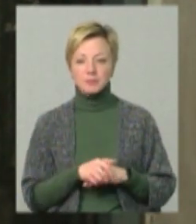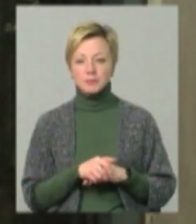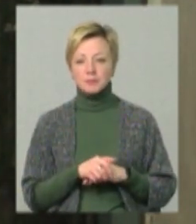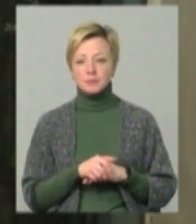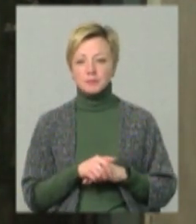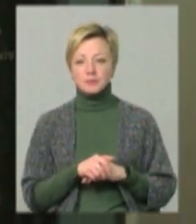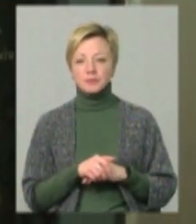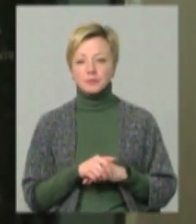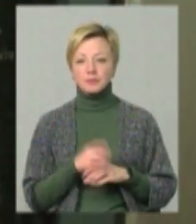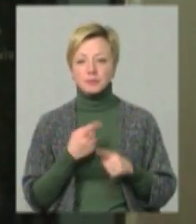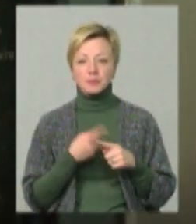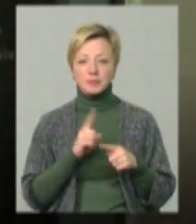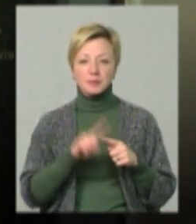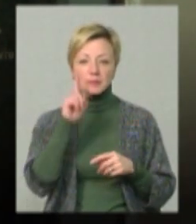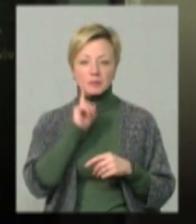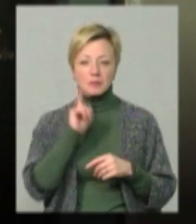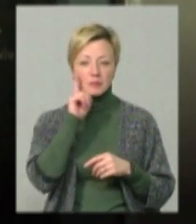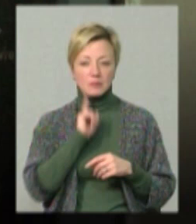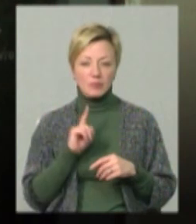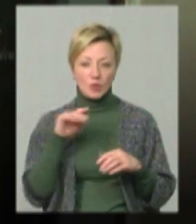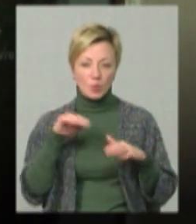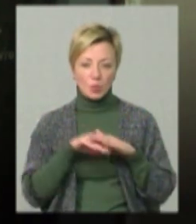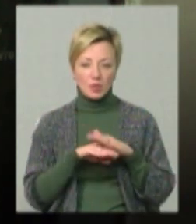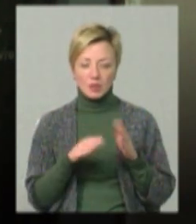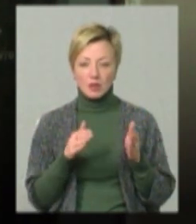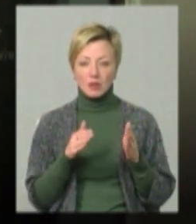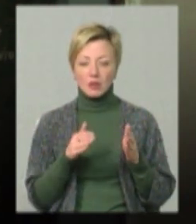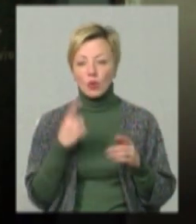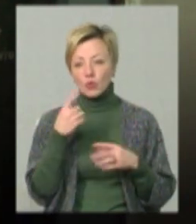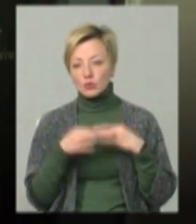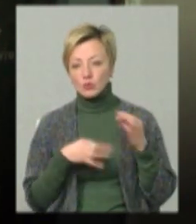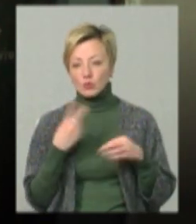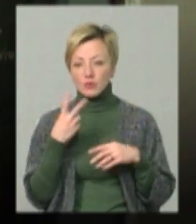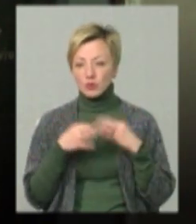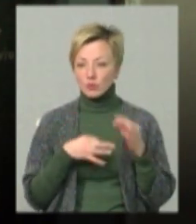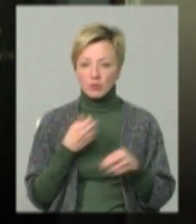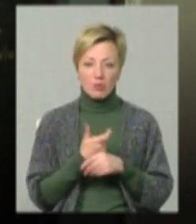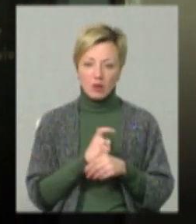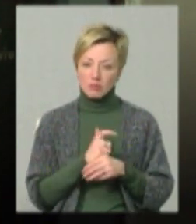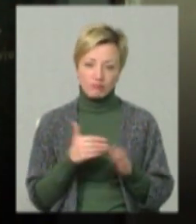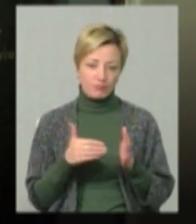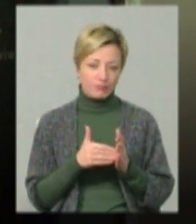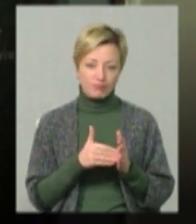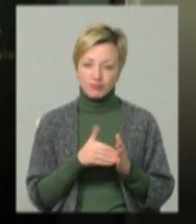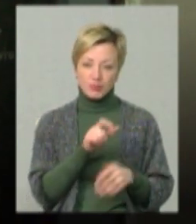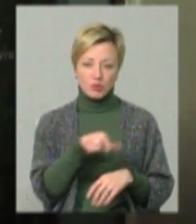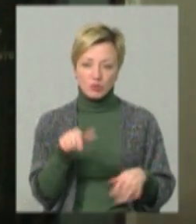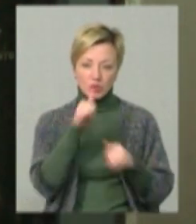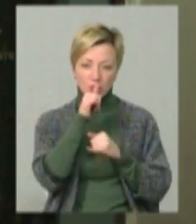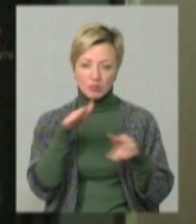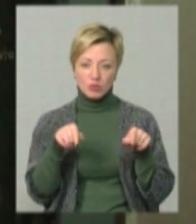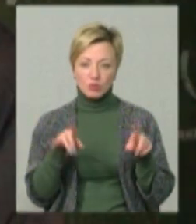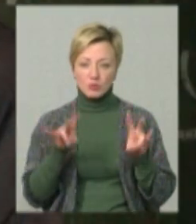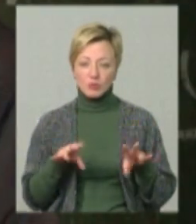«Центральна» Володимир Михайленко. Це тимчасове укриття. Ну, добу, 2 доби максимум, більше люди тут не